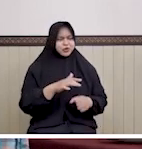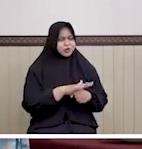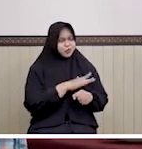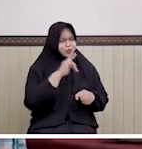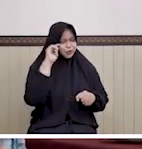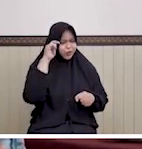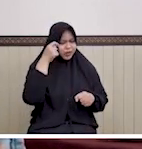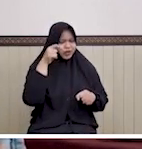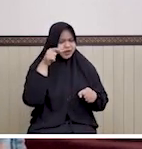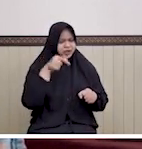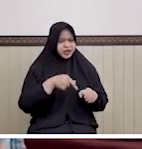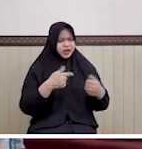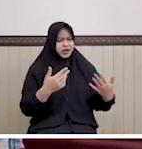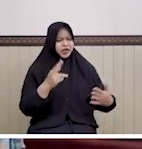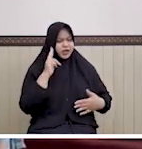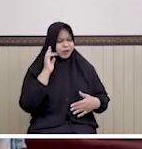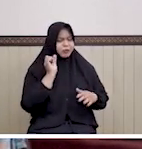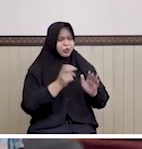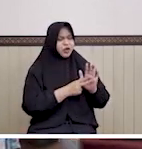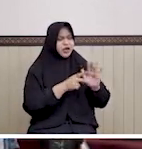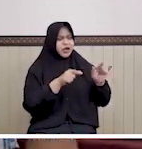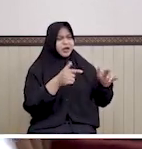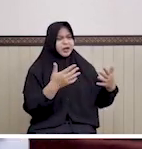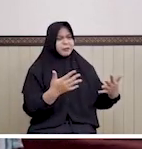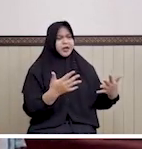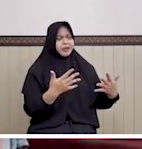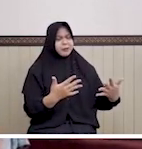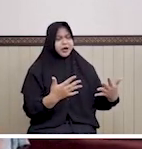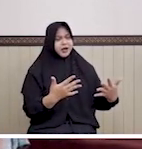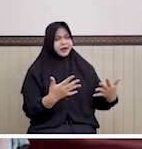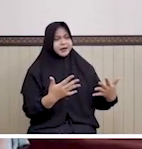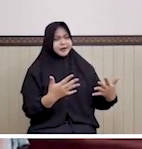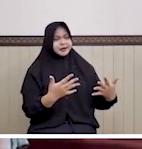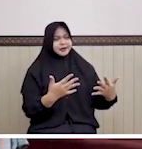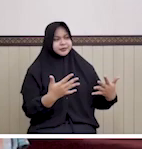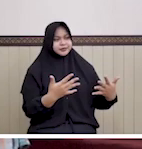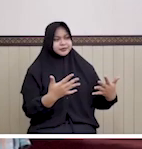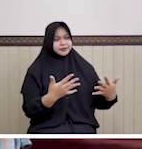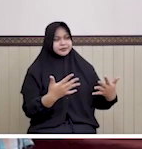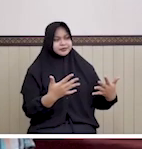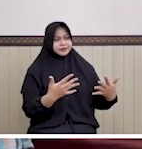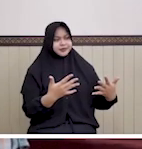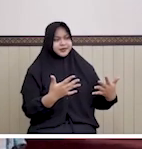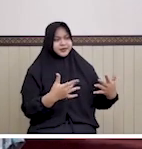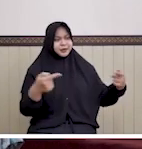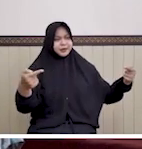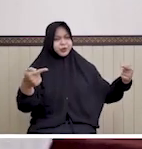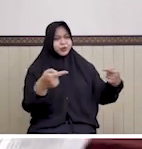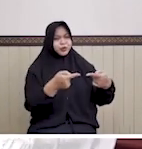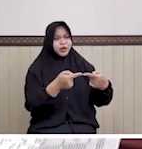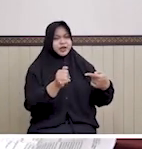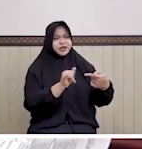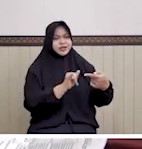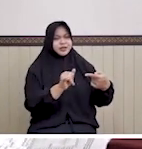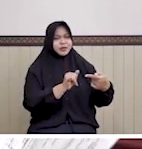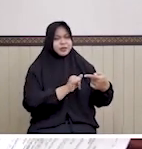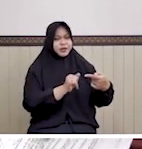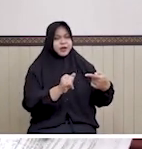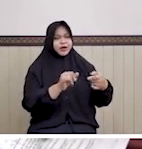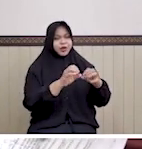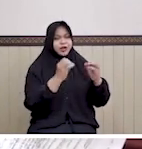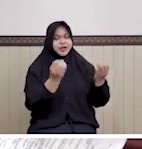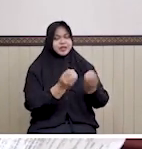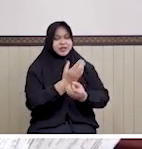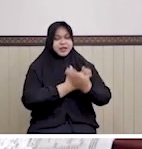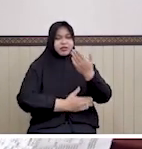karena yang dihadapi Ibu adalah bagaimana apa namanya menyambungkan dengan Oh My Sassy DVD